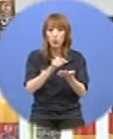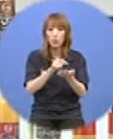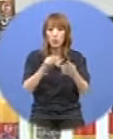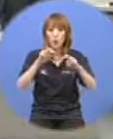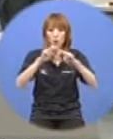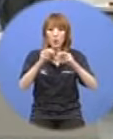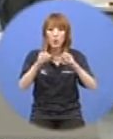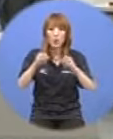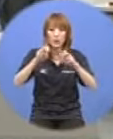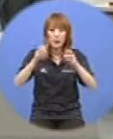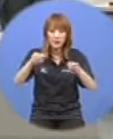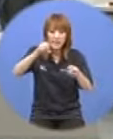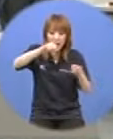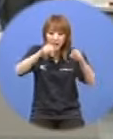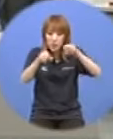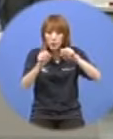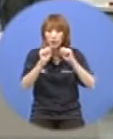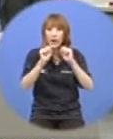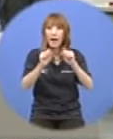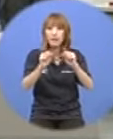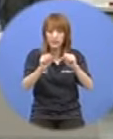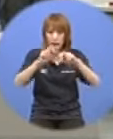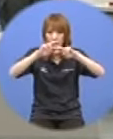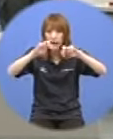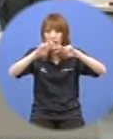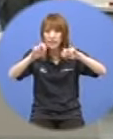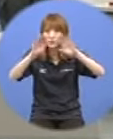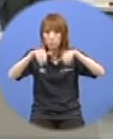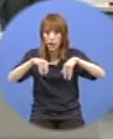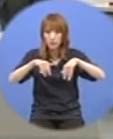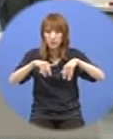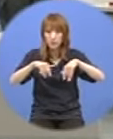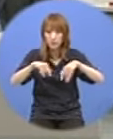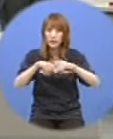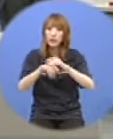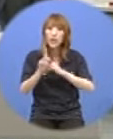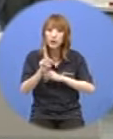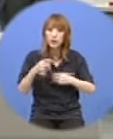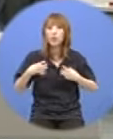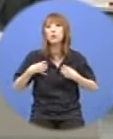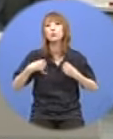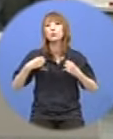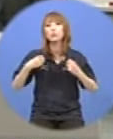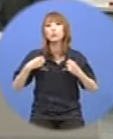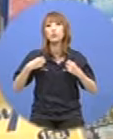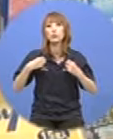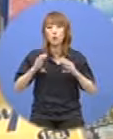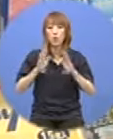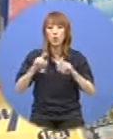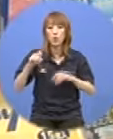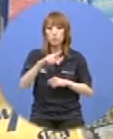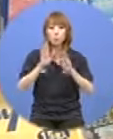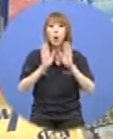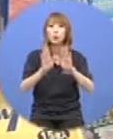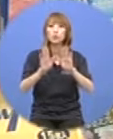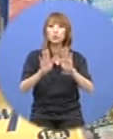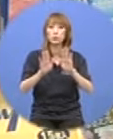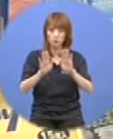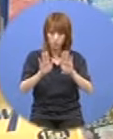して開発したのが洋服用の防虫剤ですね。だからあれはそ